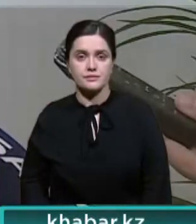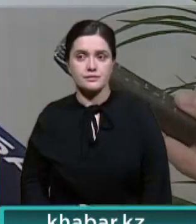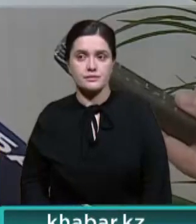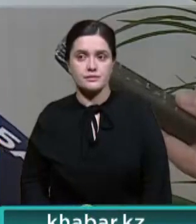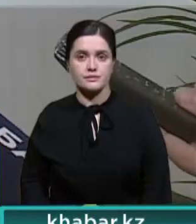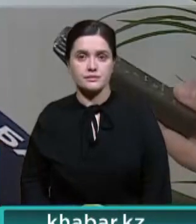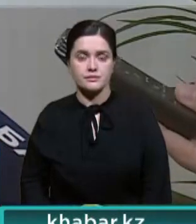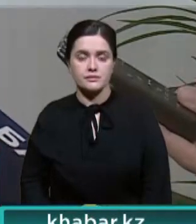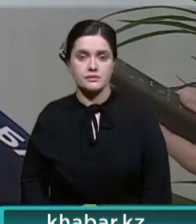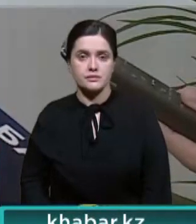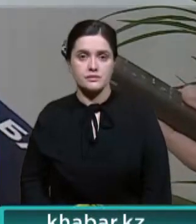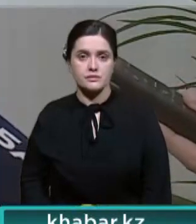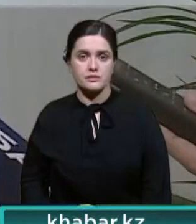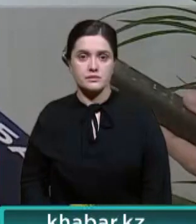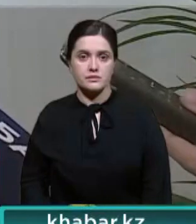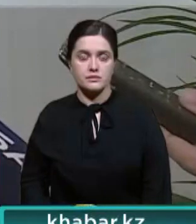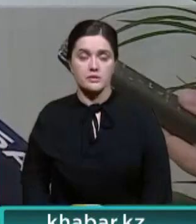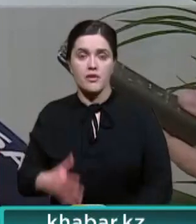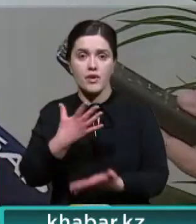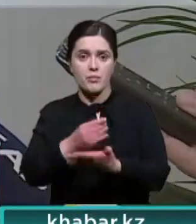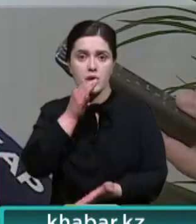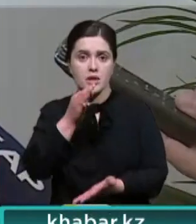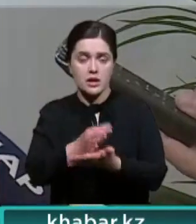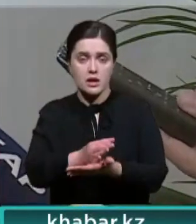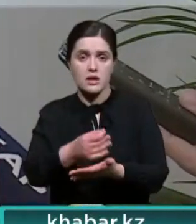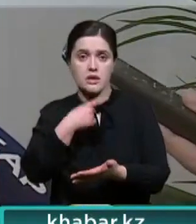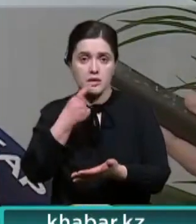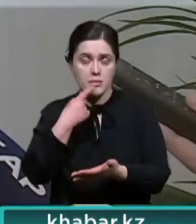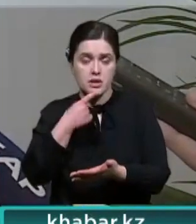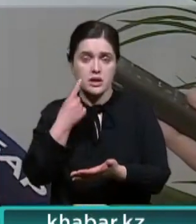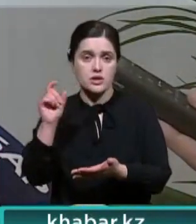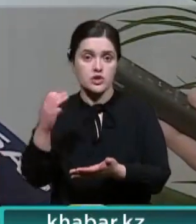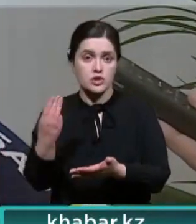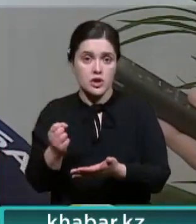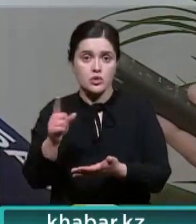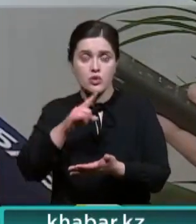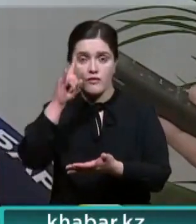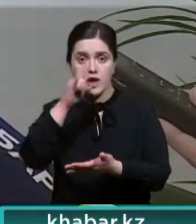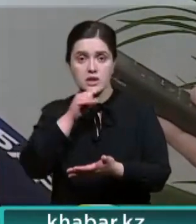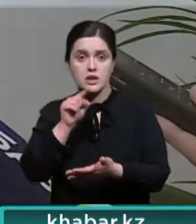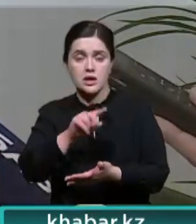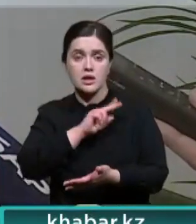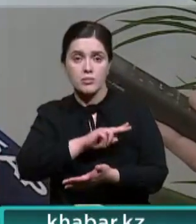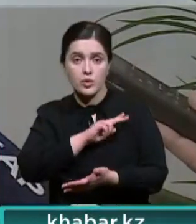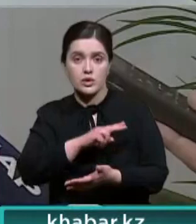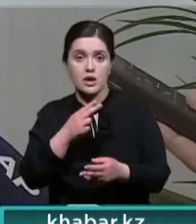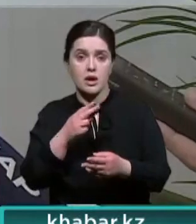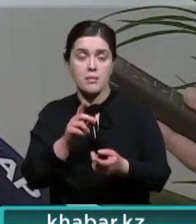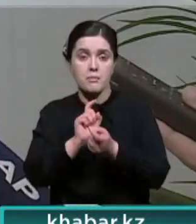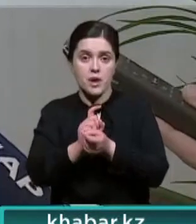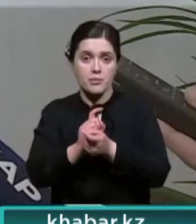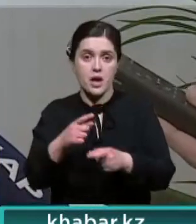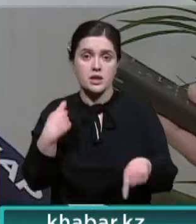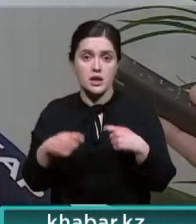УЗИП в своем докладе отметил, что Казахстана те работы, которые принимаются в сфере борьбы с торговлей людьми,